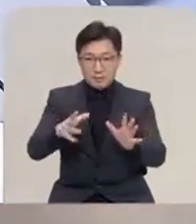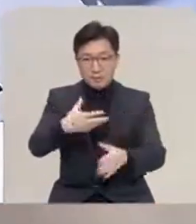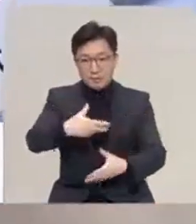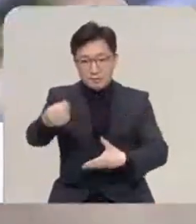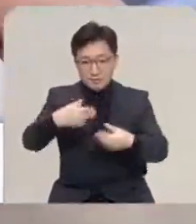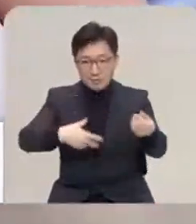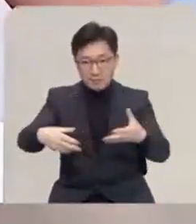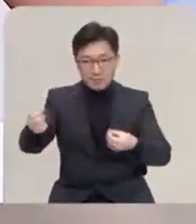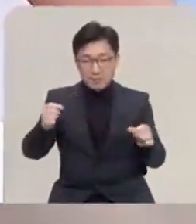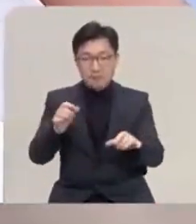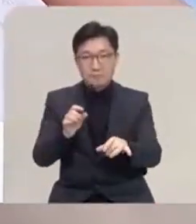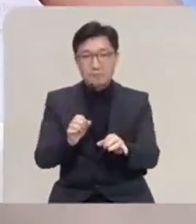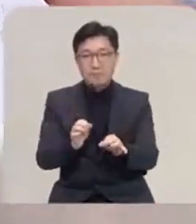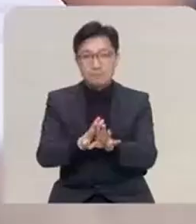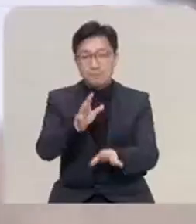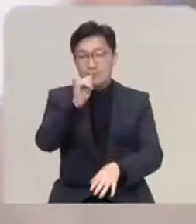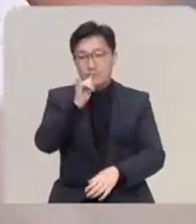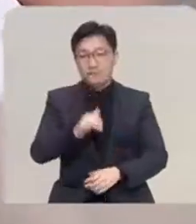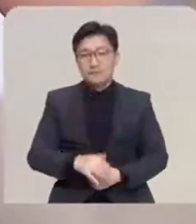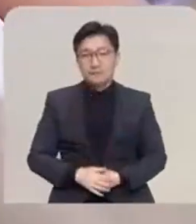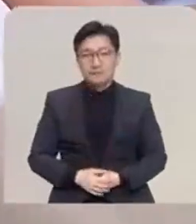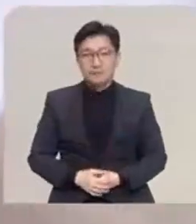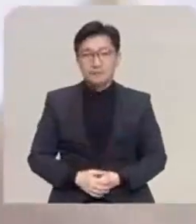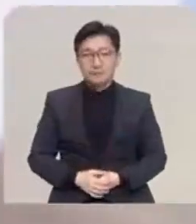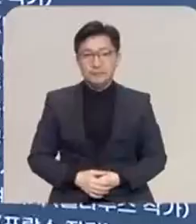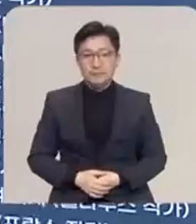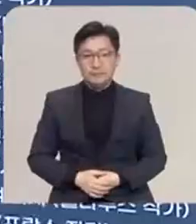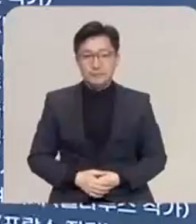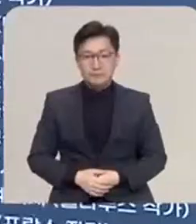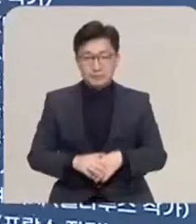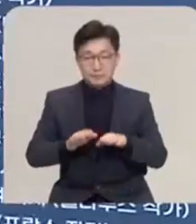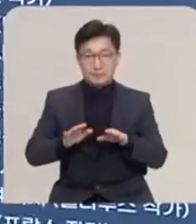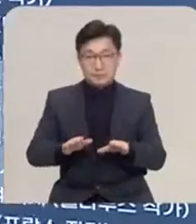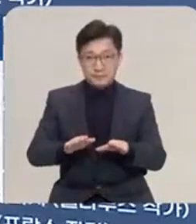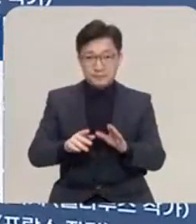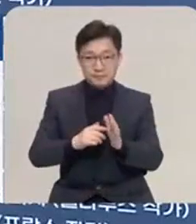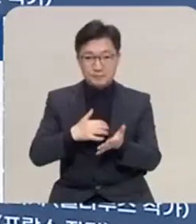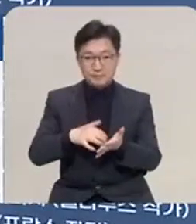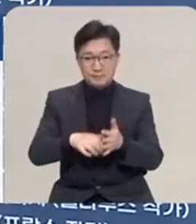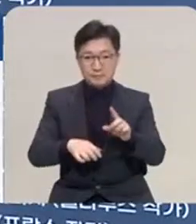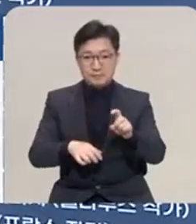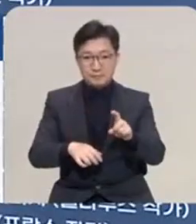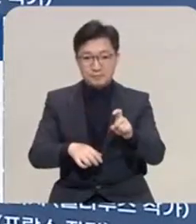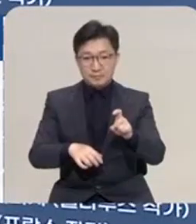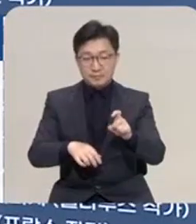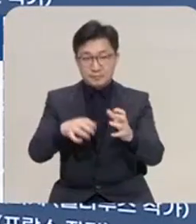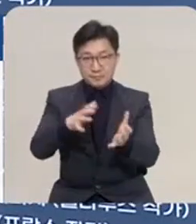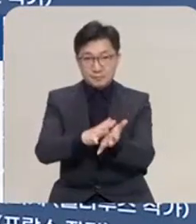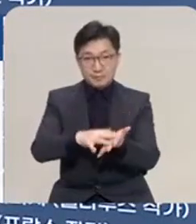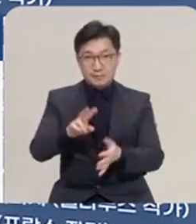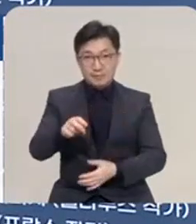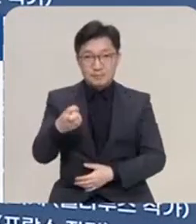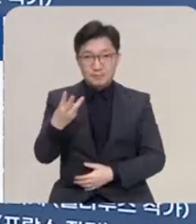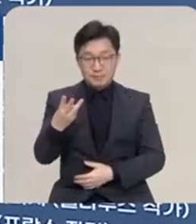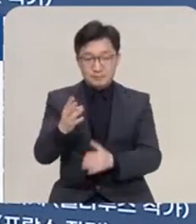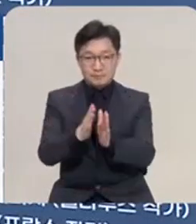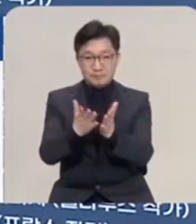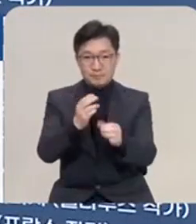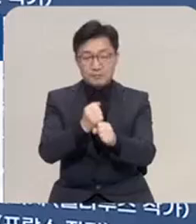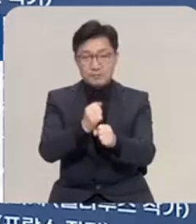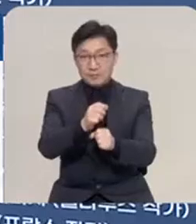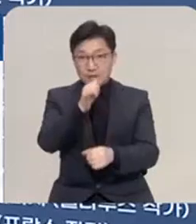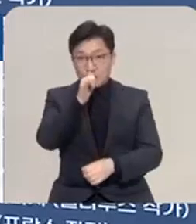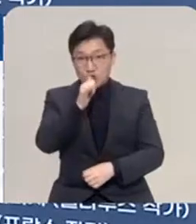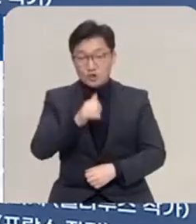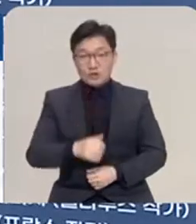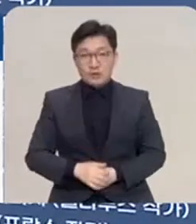만큼 열풍을 일으키고 있습니다. 저희가 지금 11종 23권 한강 작가님의 책을 소장하고